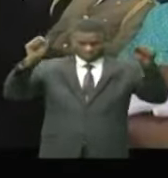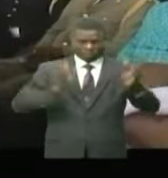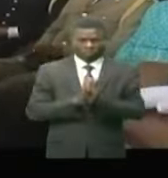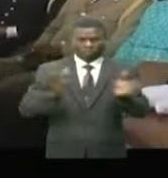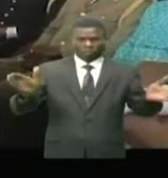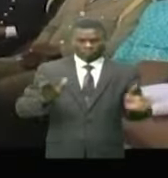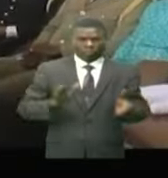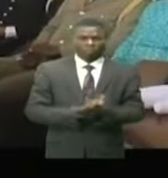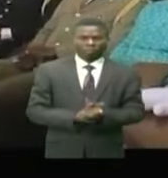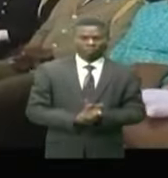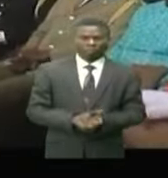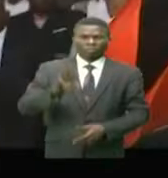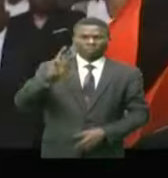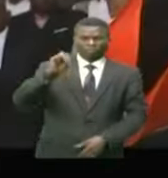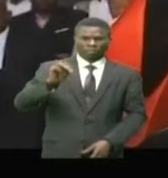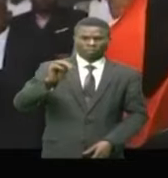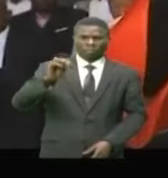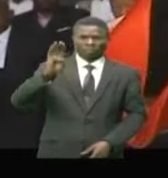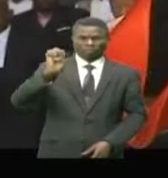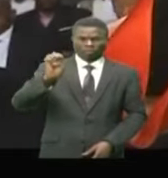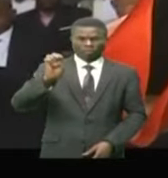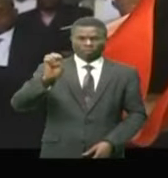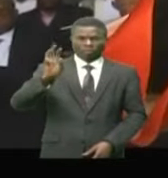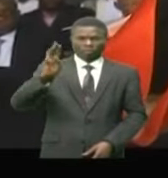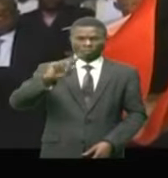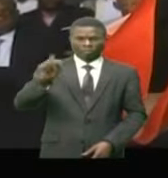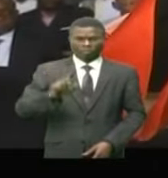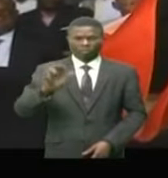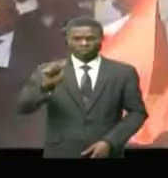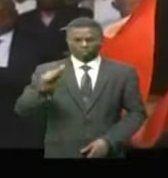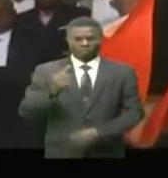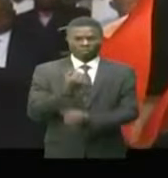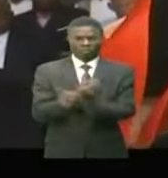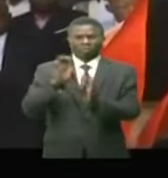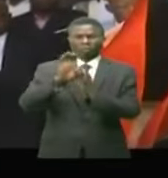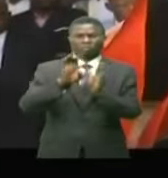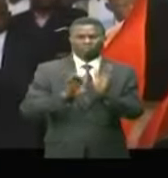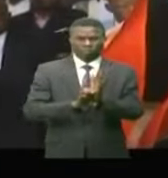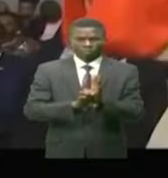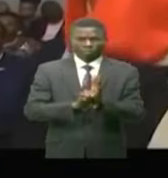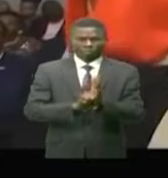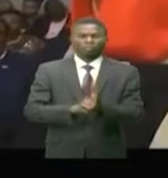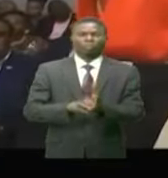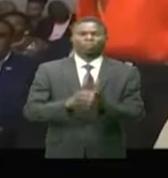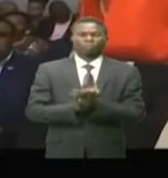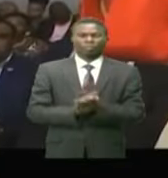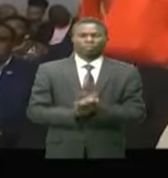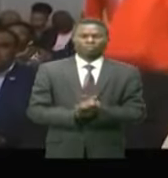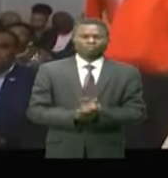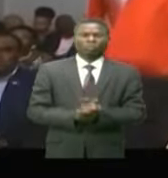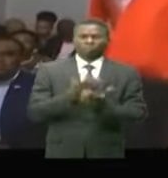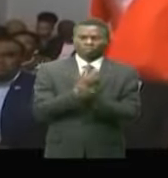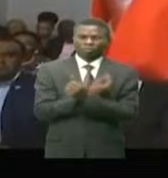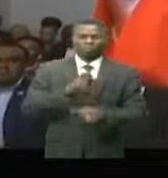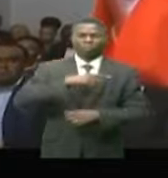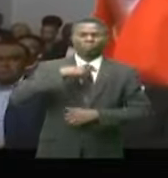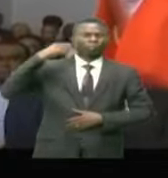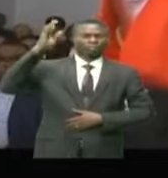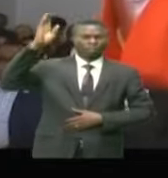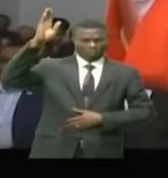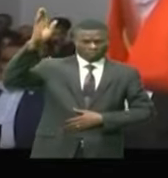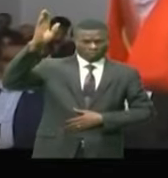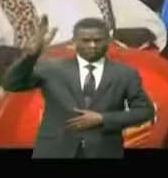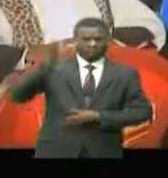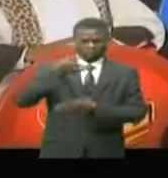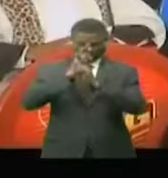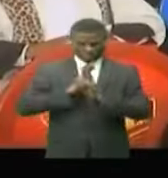Bonaventure Benzalusala, ont juré de respecter la Constitution et les lois de la RDC et de remplir loyalement et fidèlement, avec